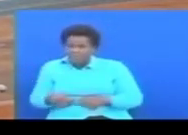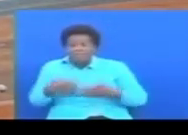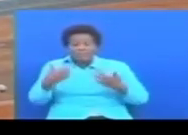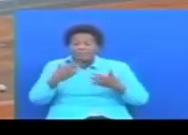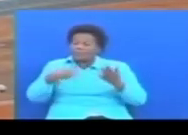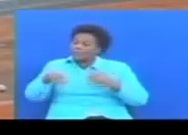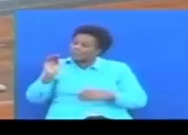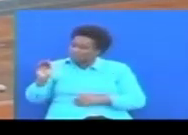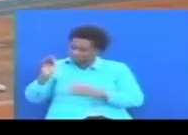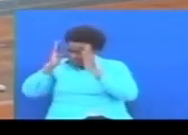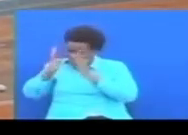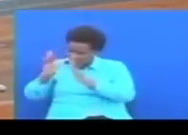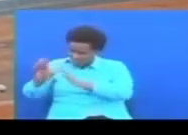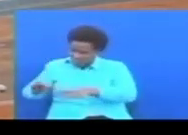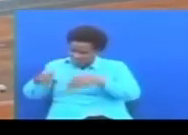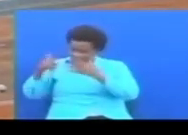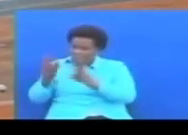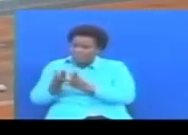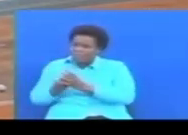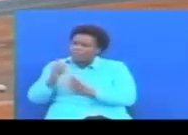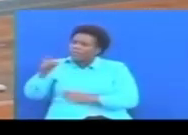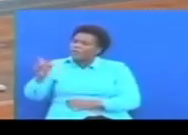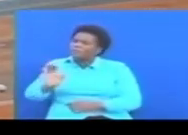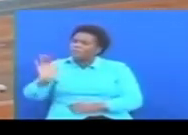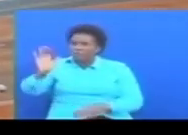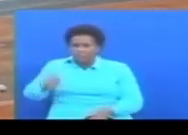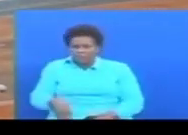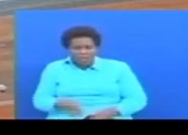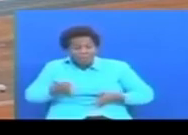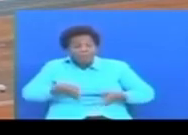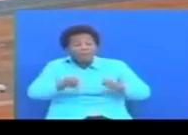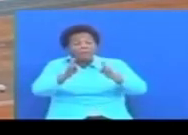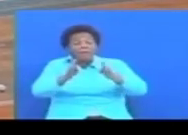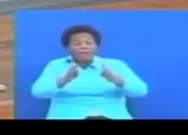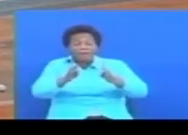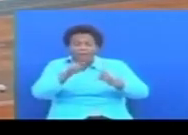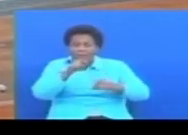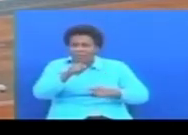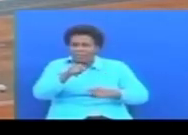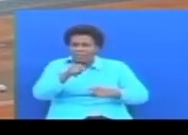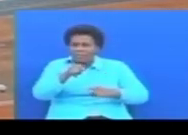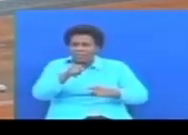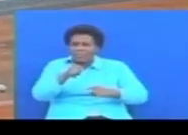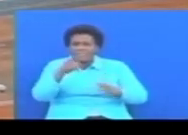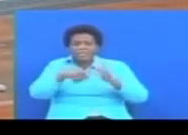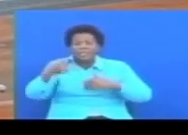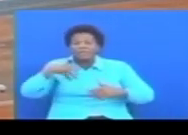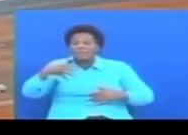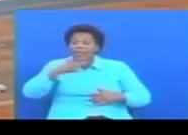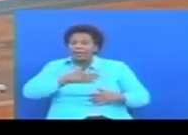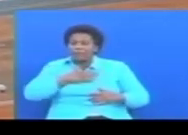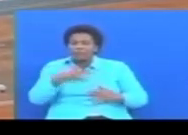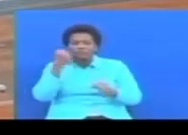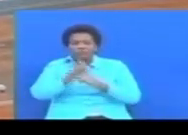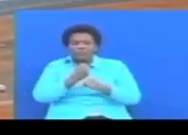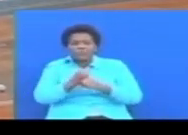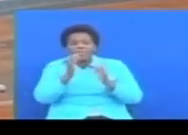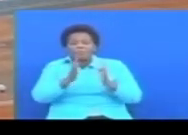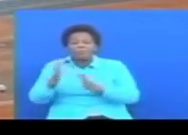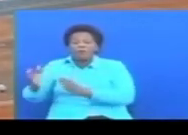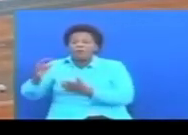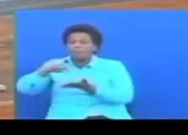vijijini kwamba barabara hii ya Mbalizi Shigamba Isongole iko kwenye mpango mkakati wa wizara kwa ajili ya kuiboresha. Kwa hiyo